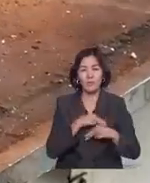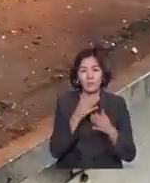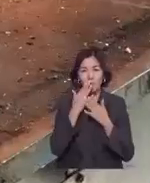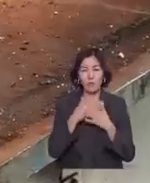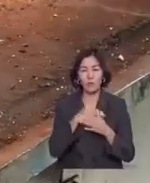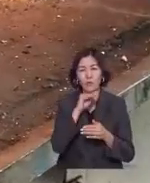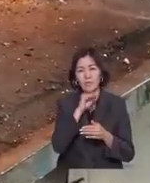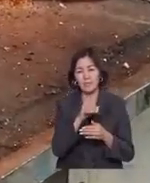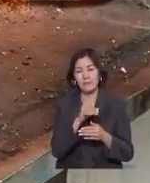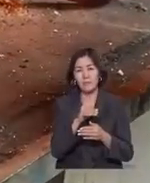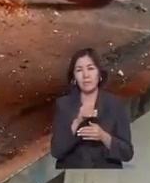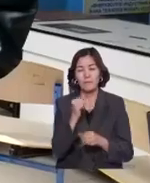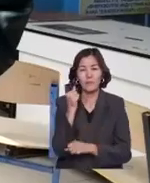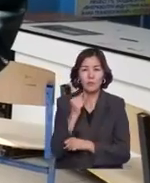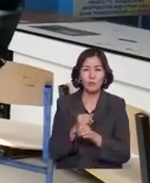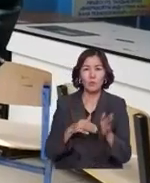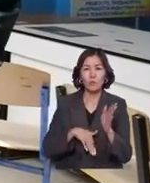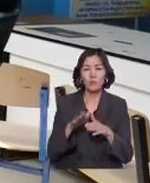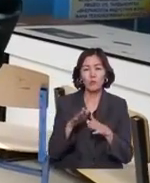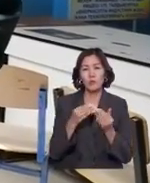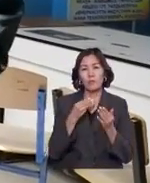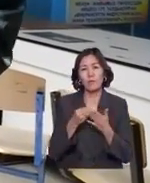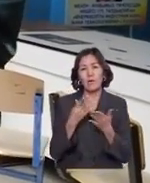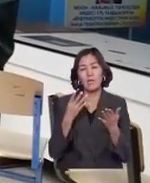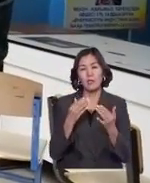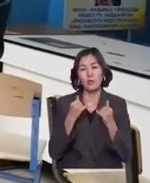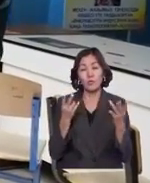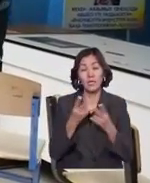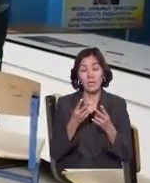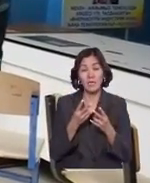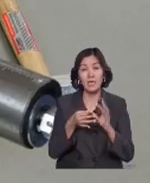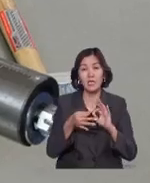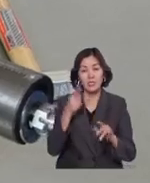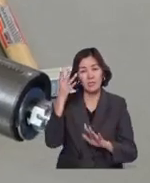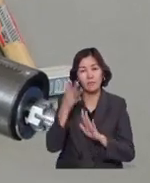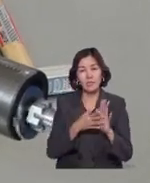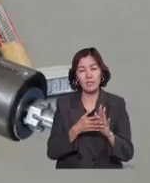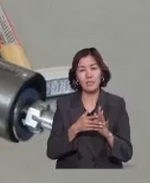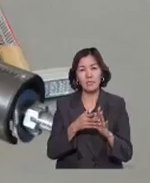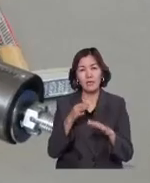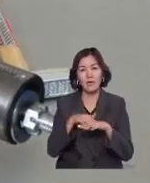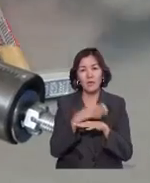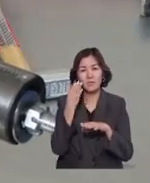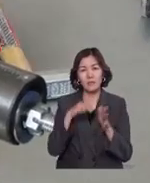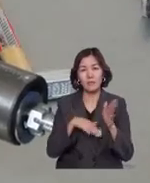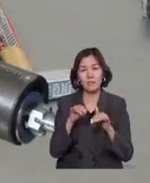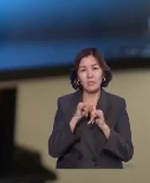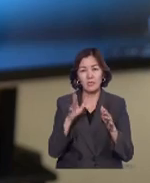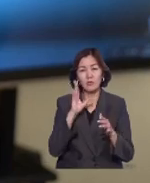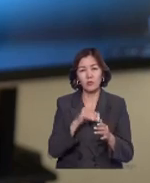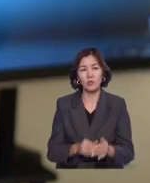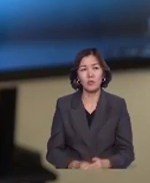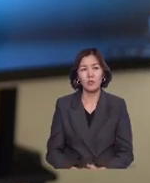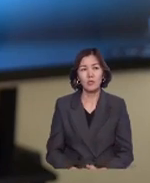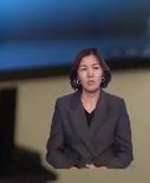сияқты қасиеттер өте жоғары бағалануы тиіс. Сарапшылар да өз кәсібін жетік меңгерген мамандар ұлт сапасын арттыра түседі, дейді.